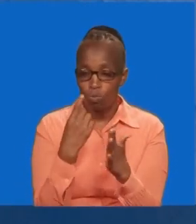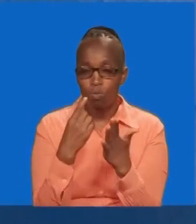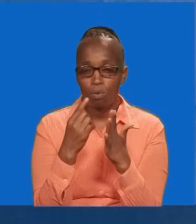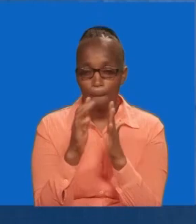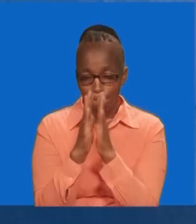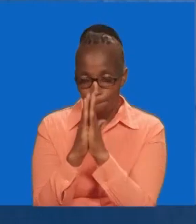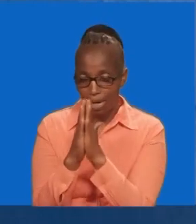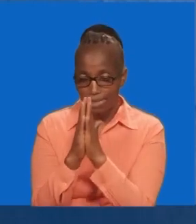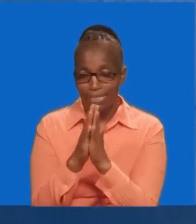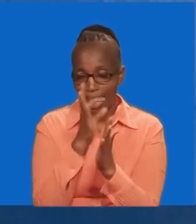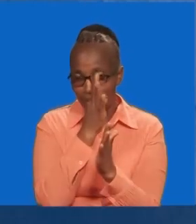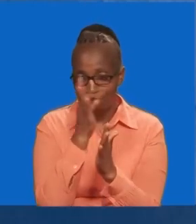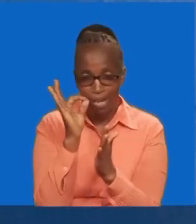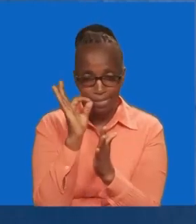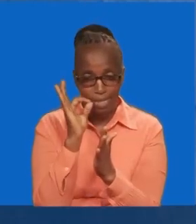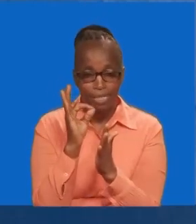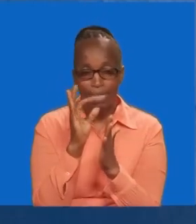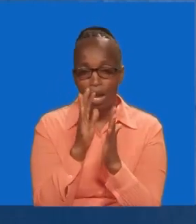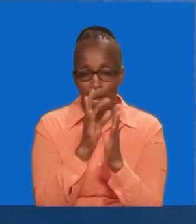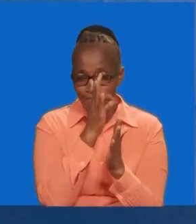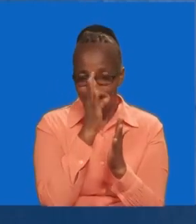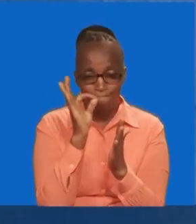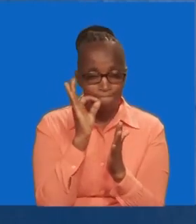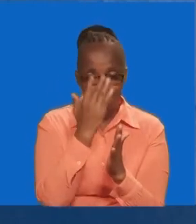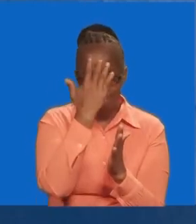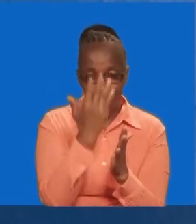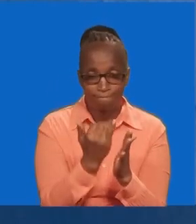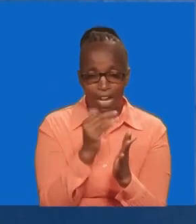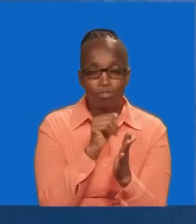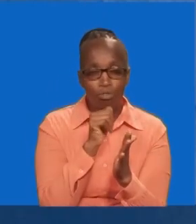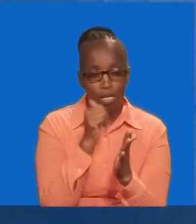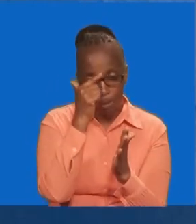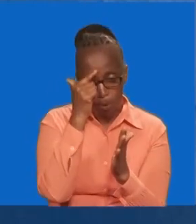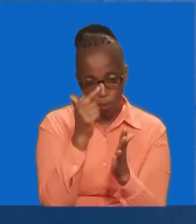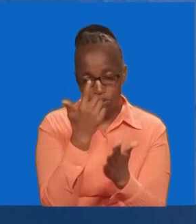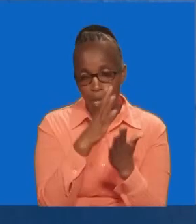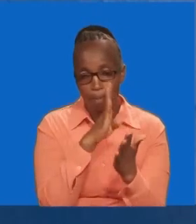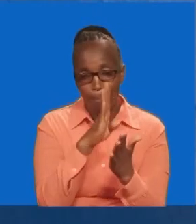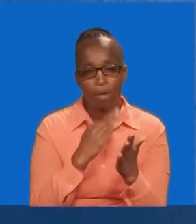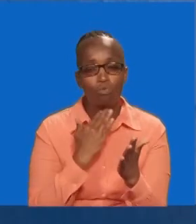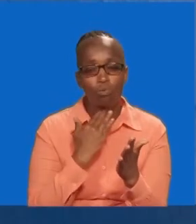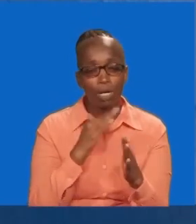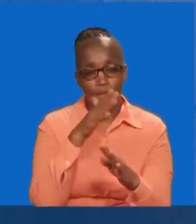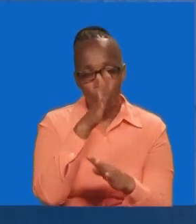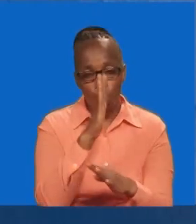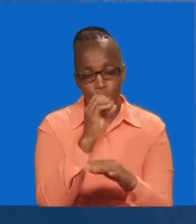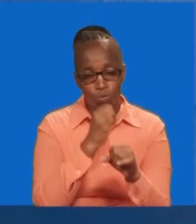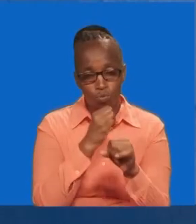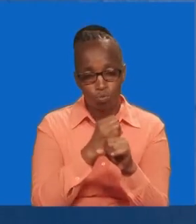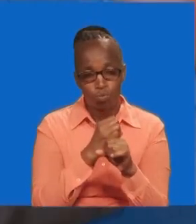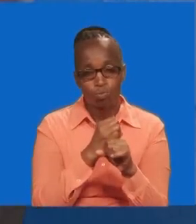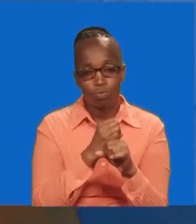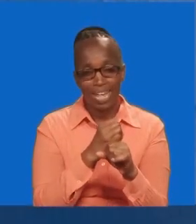anapendezwa na hili chambo sana. Kwa nini tunafunga? Atufungi kwa sababu tunataka Mungu atutendee